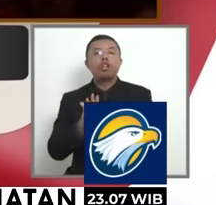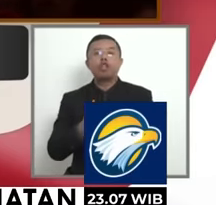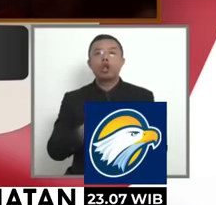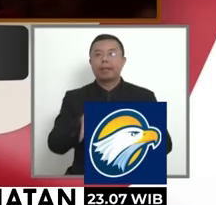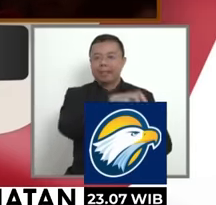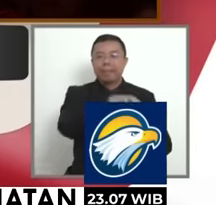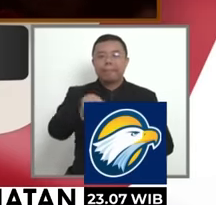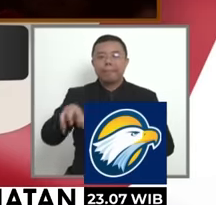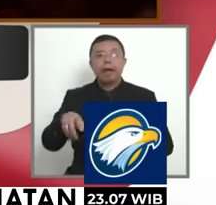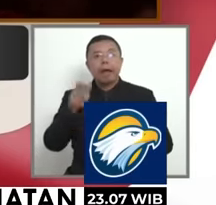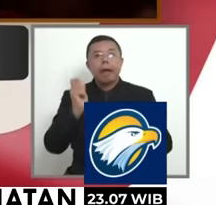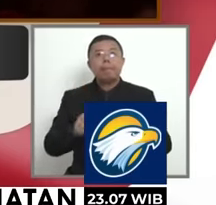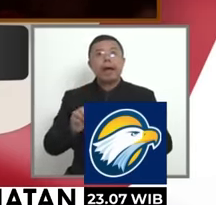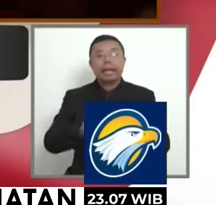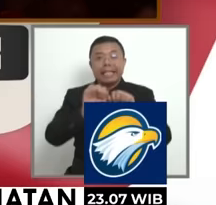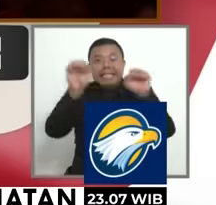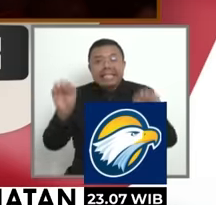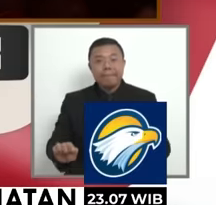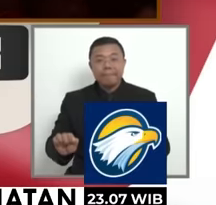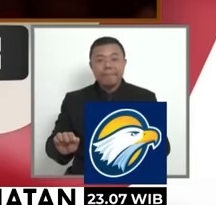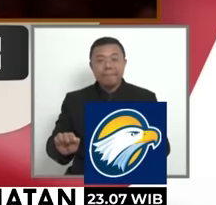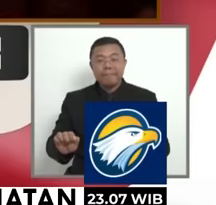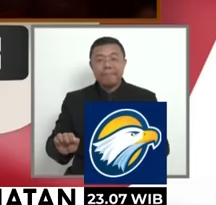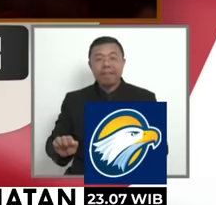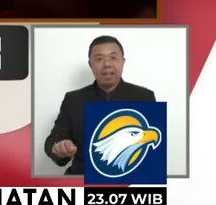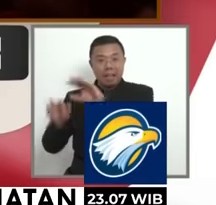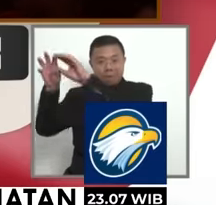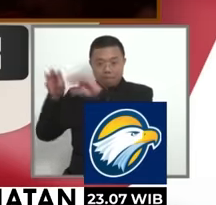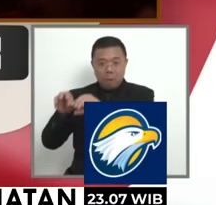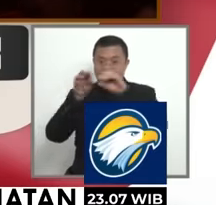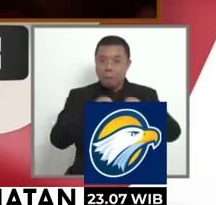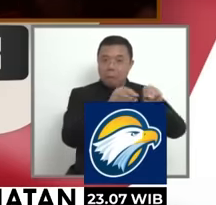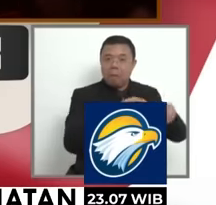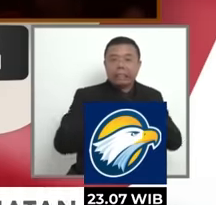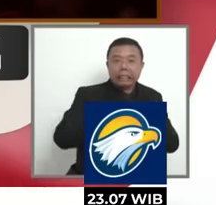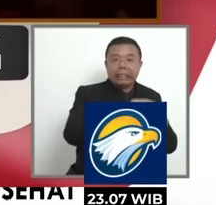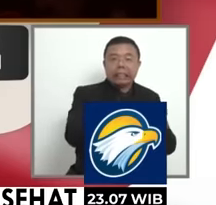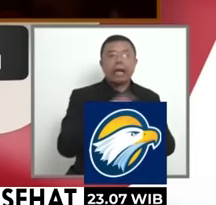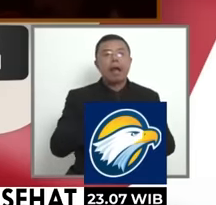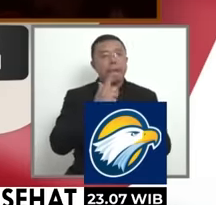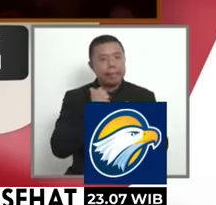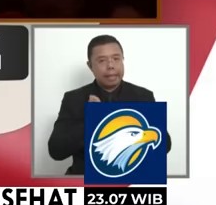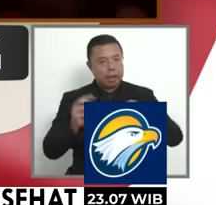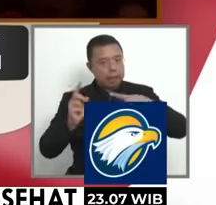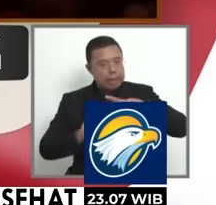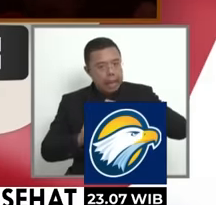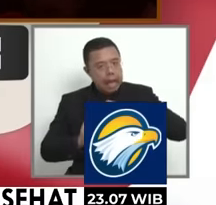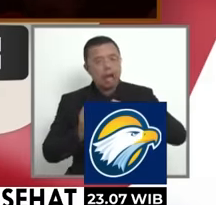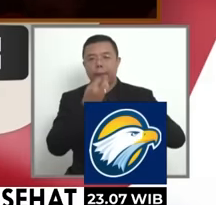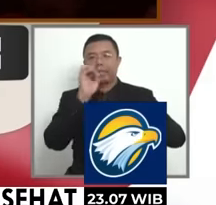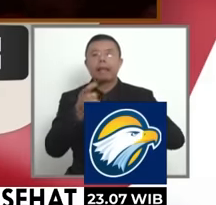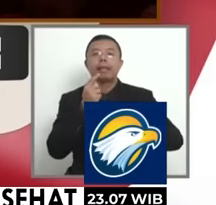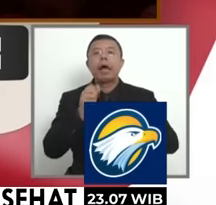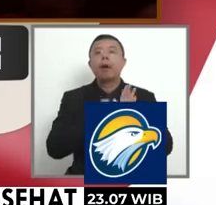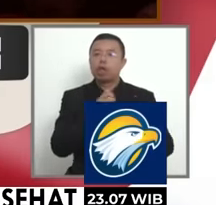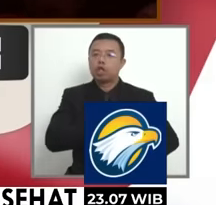lokasi menggunakan siapa jalur birokrasi kemudian ketiga yang tidak kalah penting ketika kita berbicara tentang Bansos ini